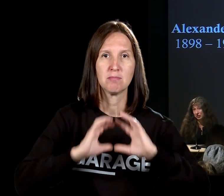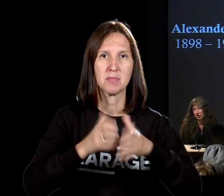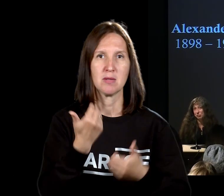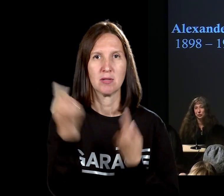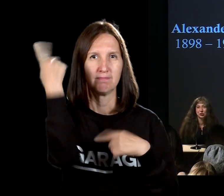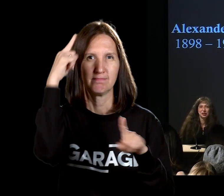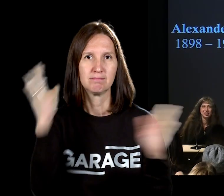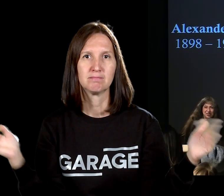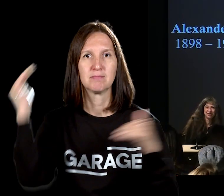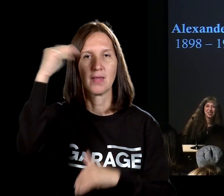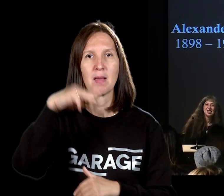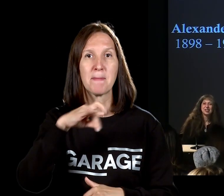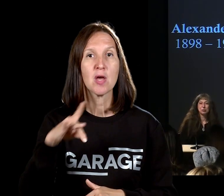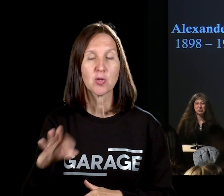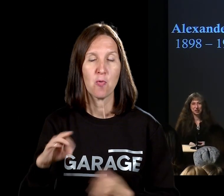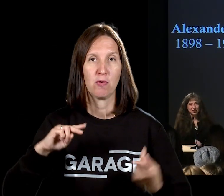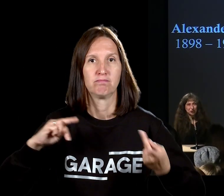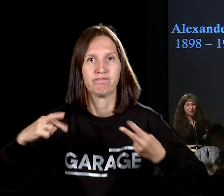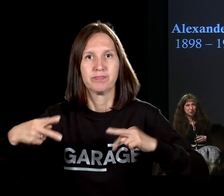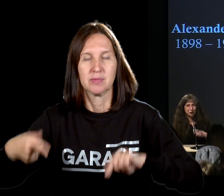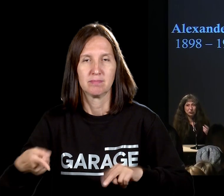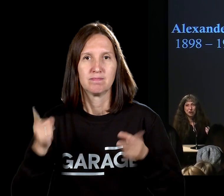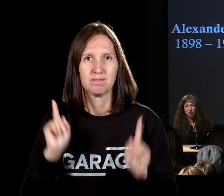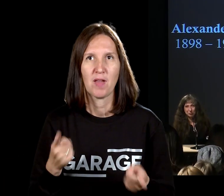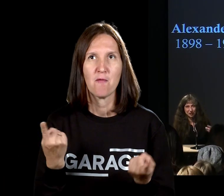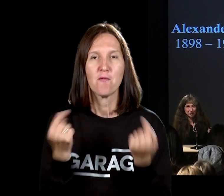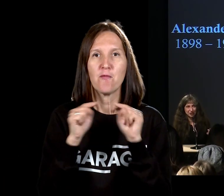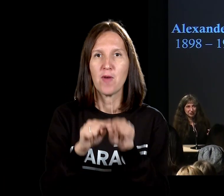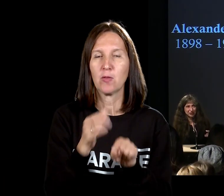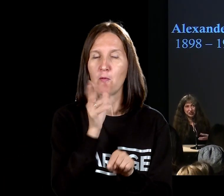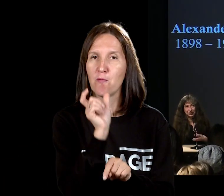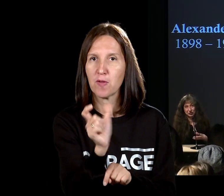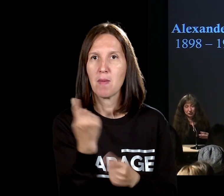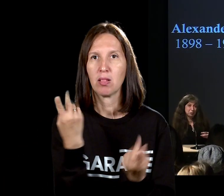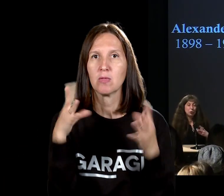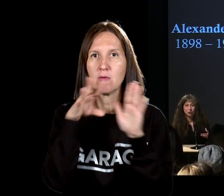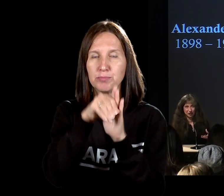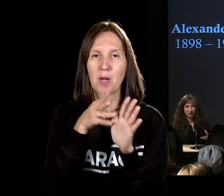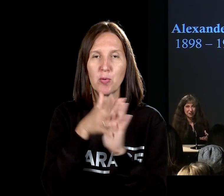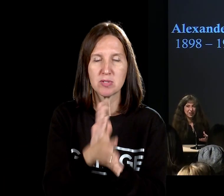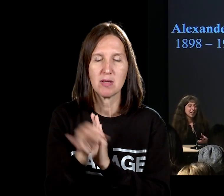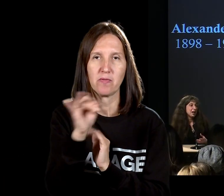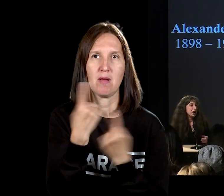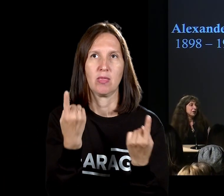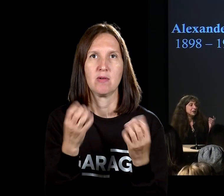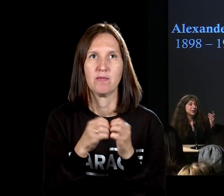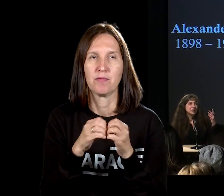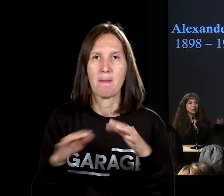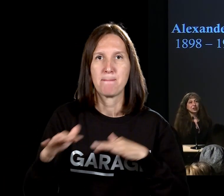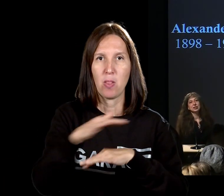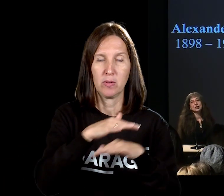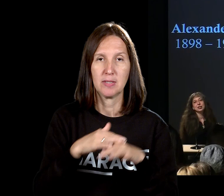бы обретший, как бы оказавшийся с нами в одном времени, пространстве и плотности.